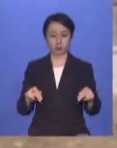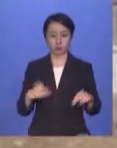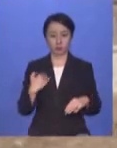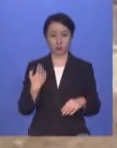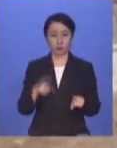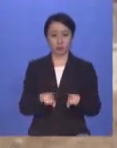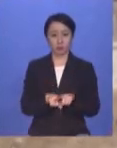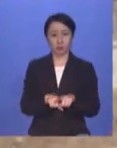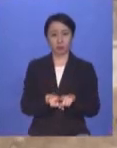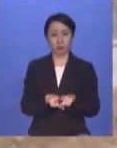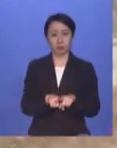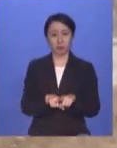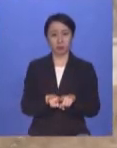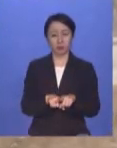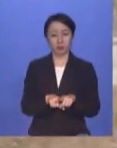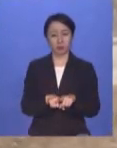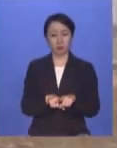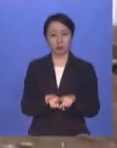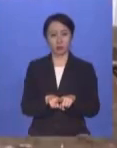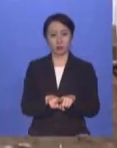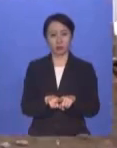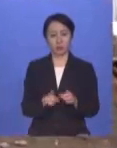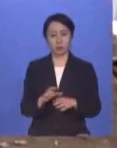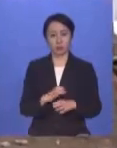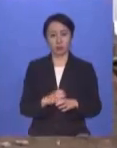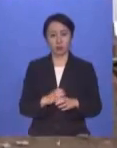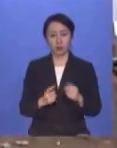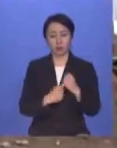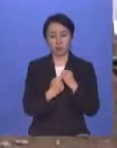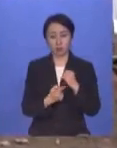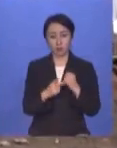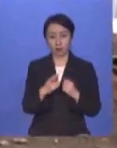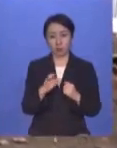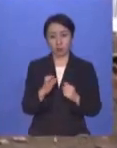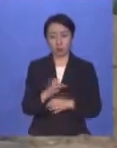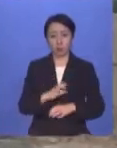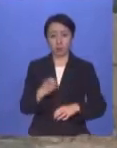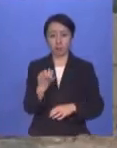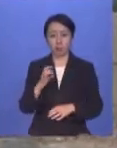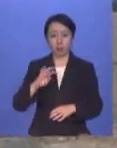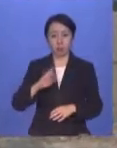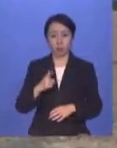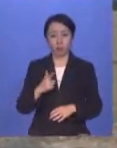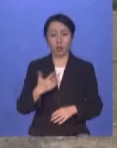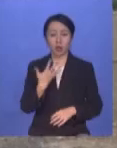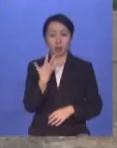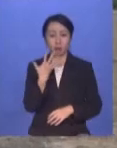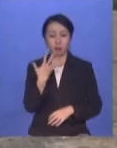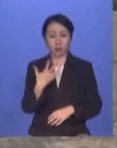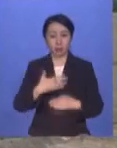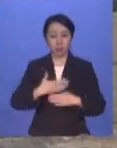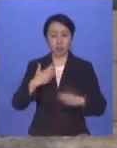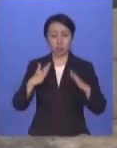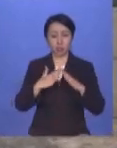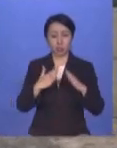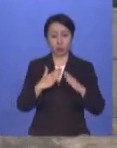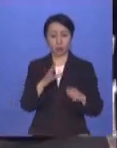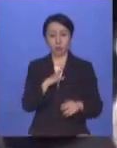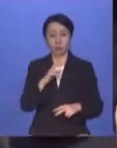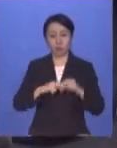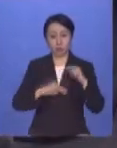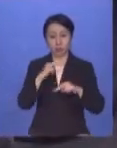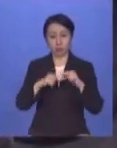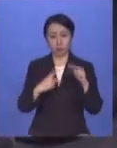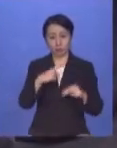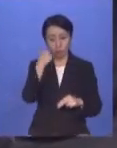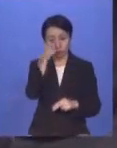Осындай қарқыны біз ұстаймыз. Соңғы нысан Қызылжар ауданы Бескөл ауылындағы 5 қабатты тұрғын үй болды. Құрылыс 2021